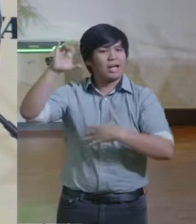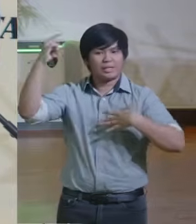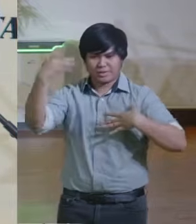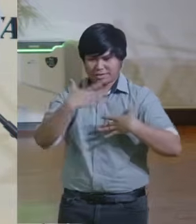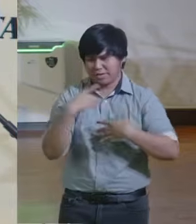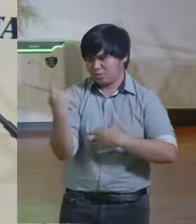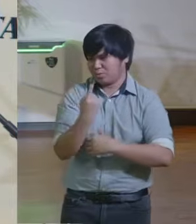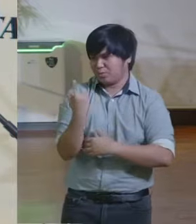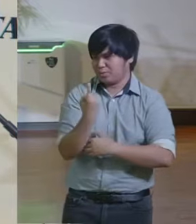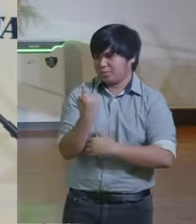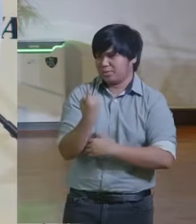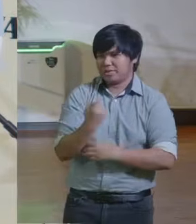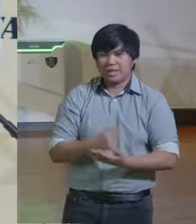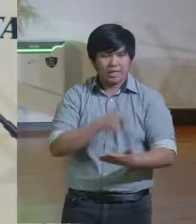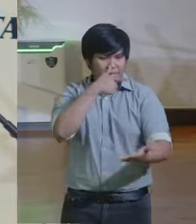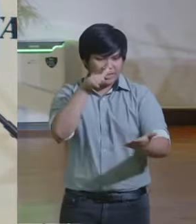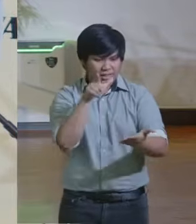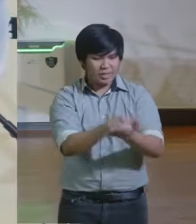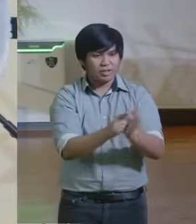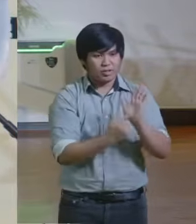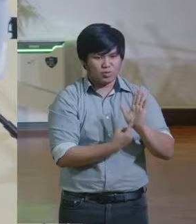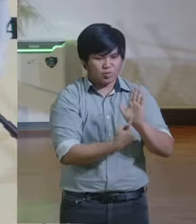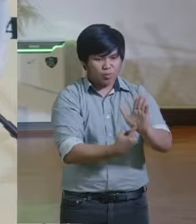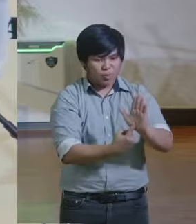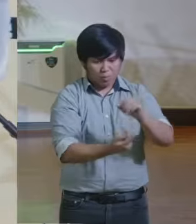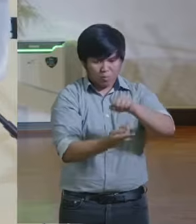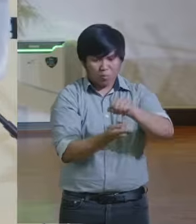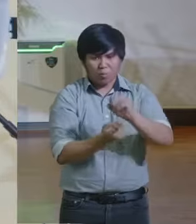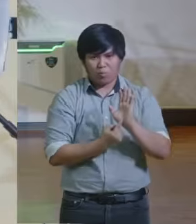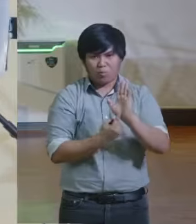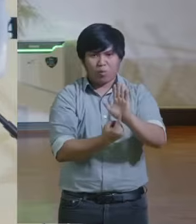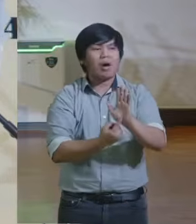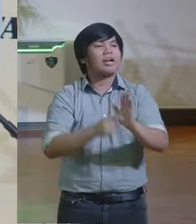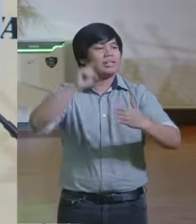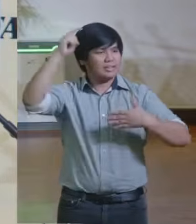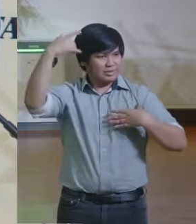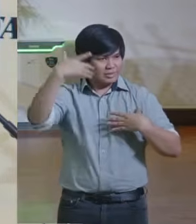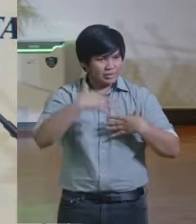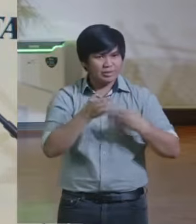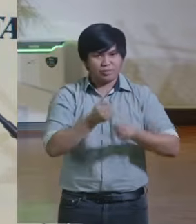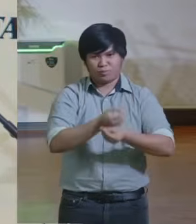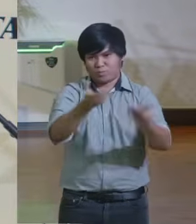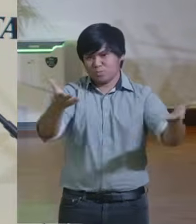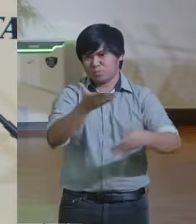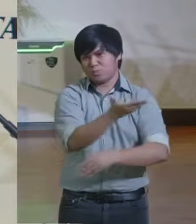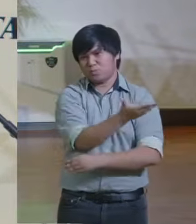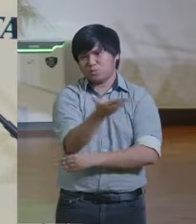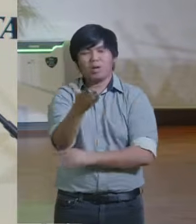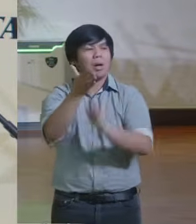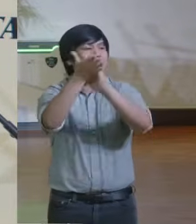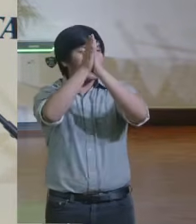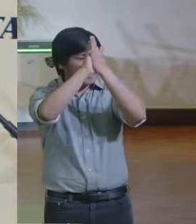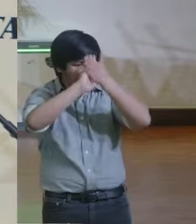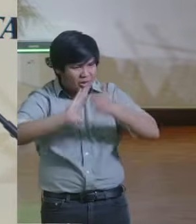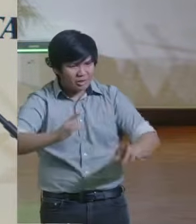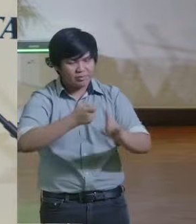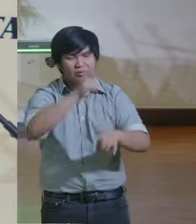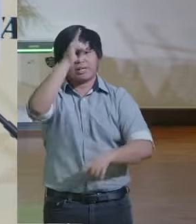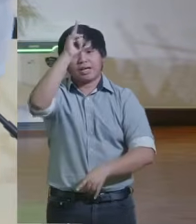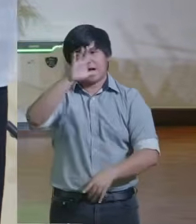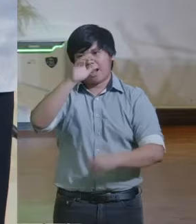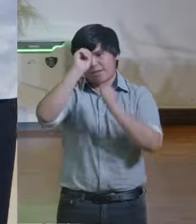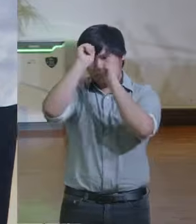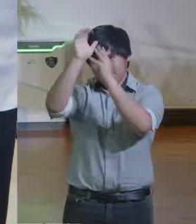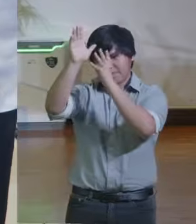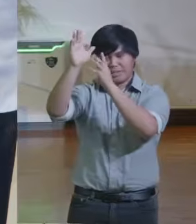grace. Nag-uumpisa po ang letter sa grace. Sabi sa verse 3, grace to you and peace from God our